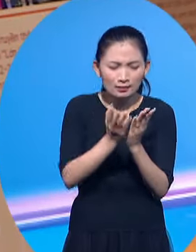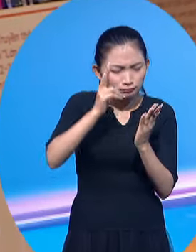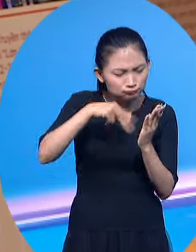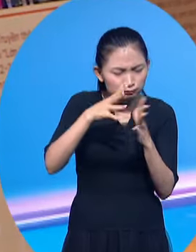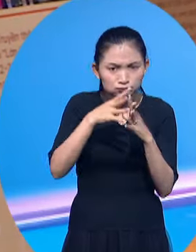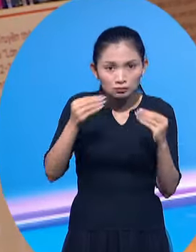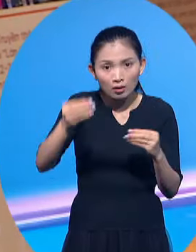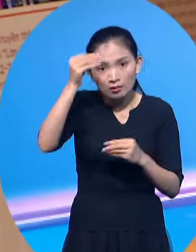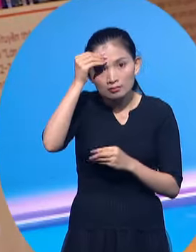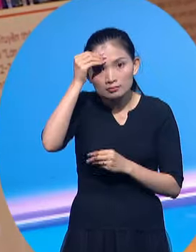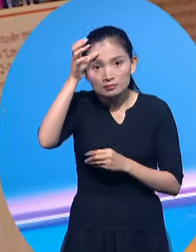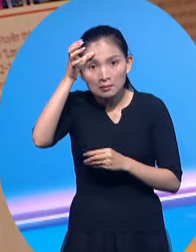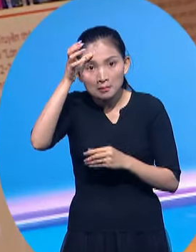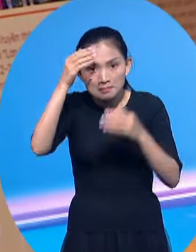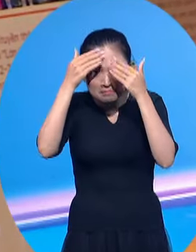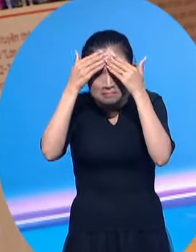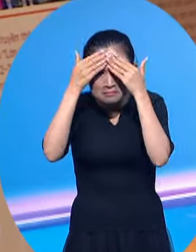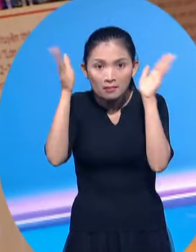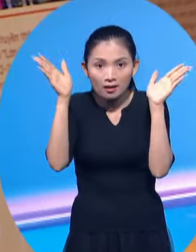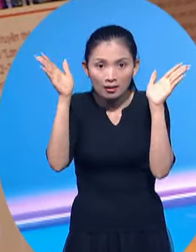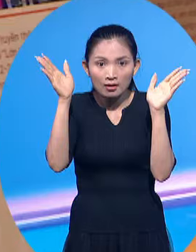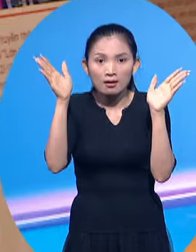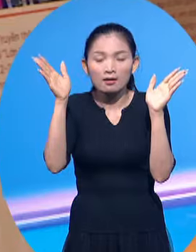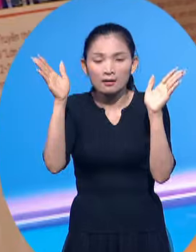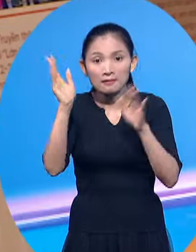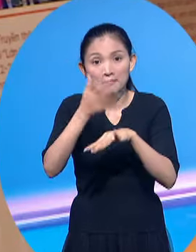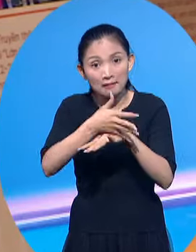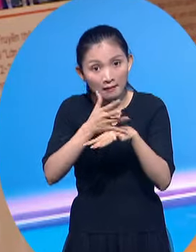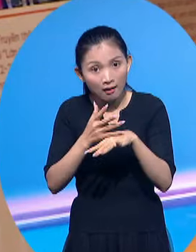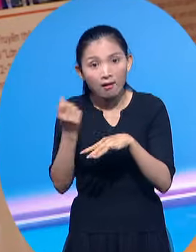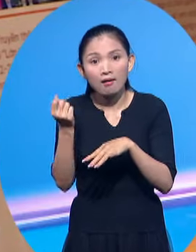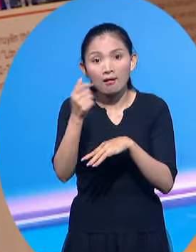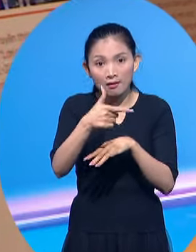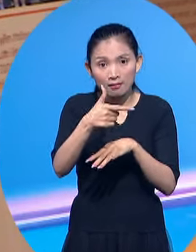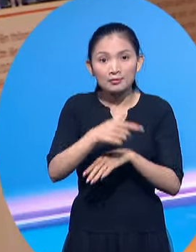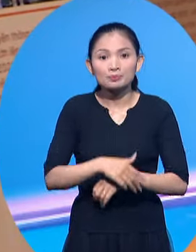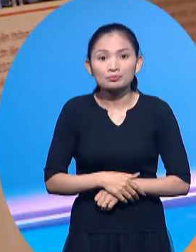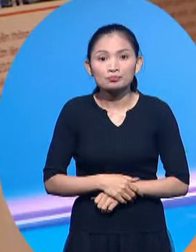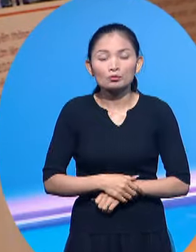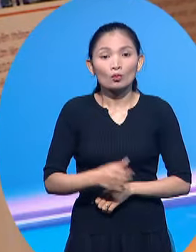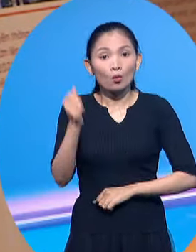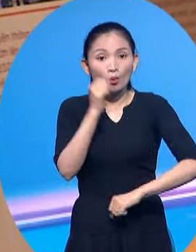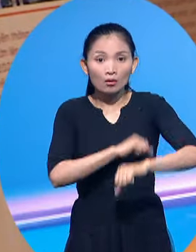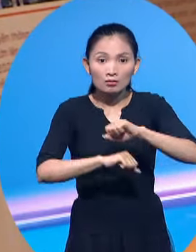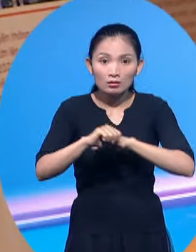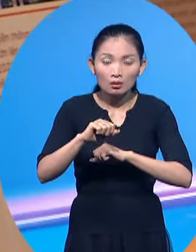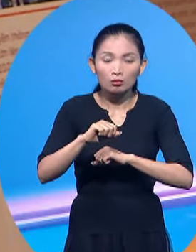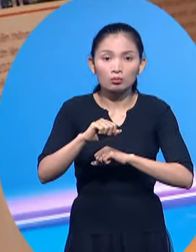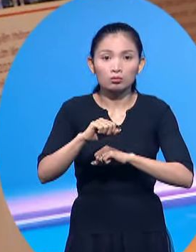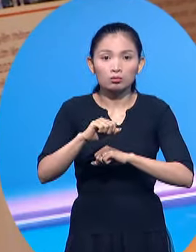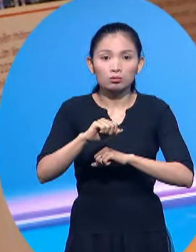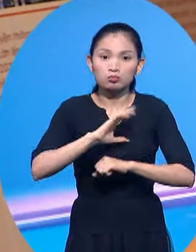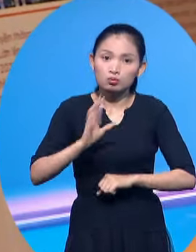mở mang lớn rộng, trình độ sẽ cao hơn, mọi hoạt động cũng như sự